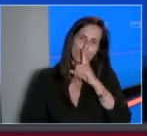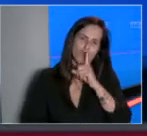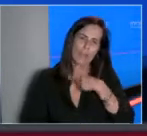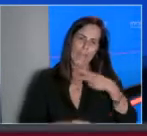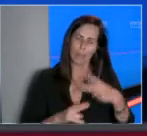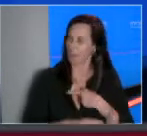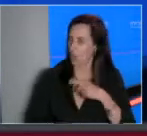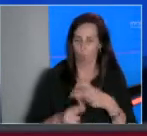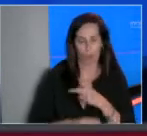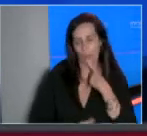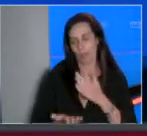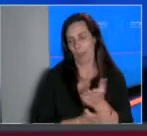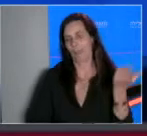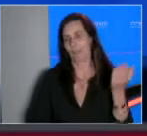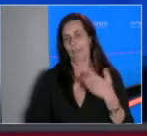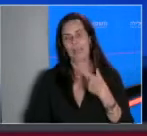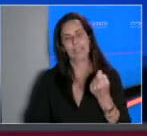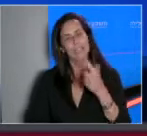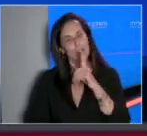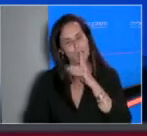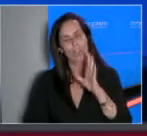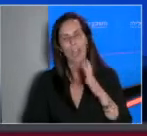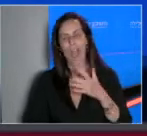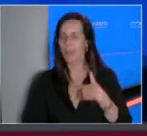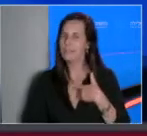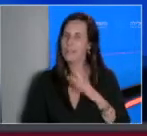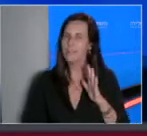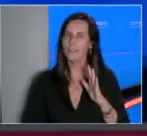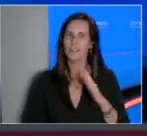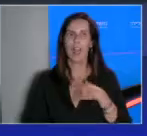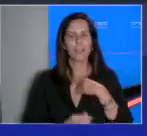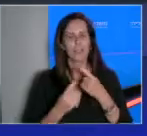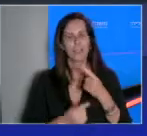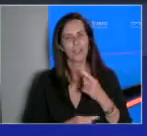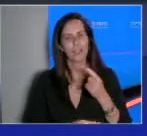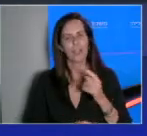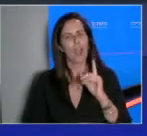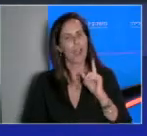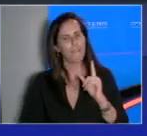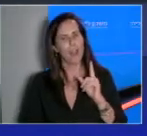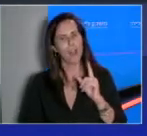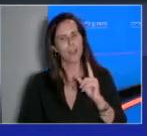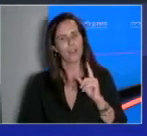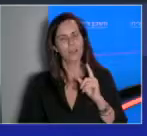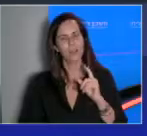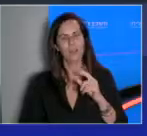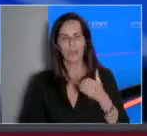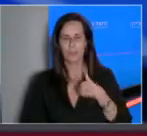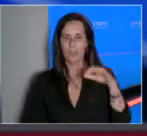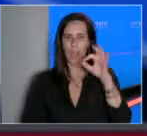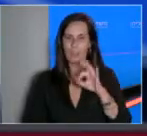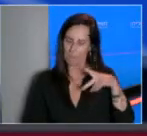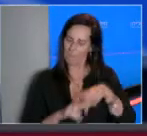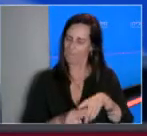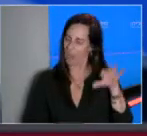אותנו. אוקיי, אני לא רגיל, אני אומר את האמת. אז אני קצת בשקט, אני מראה, אני מדבר, אבל אני קצת בשקט. אבל אצלנו זה עדיין